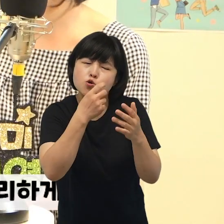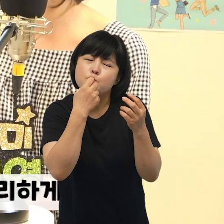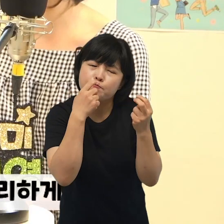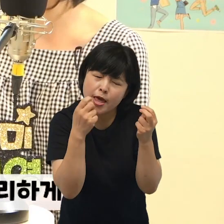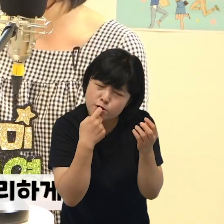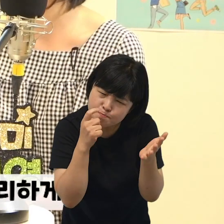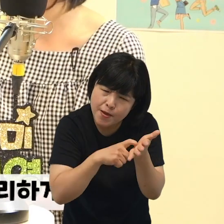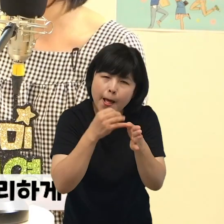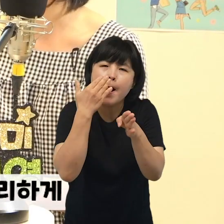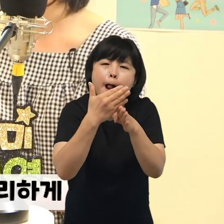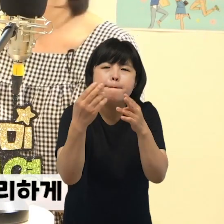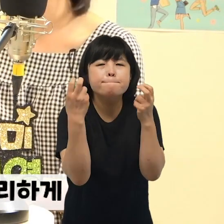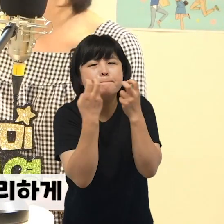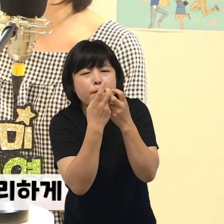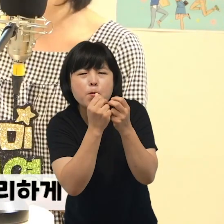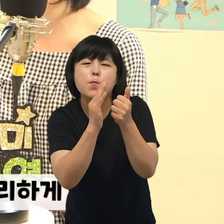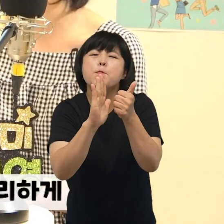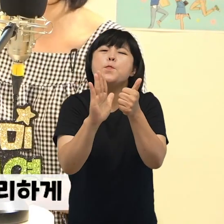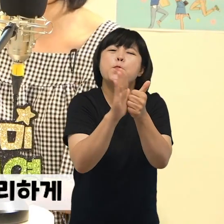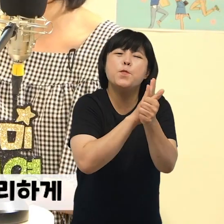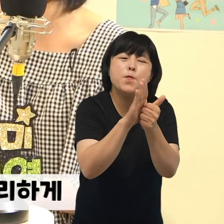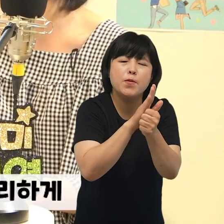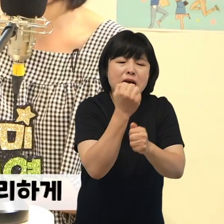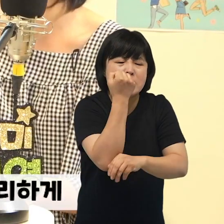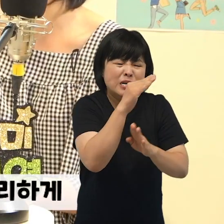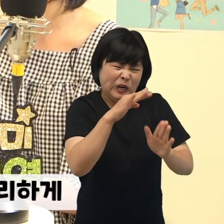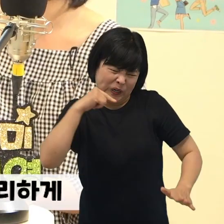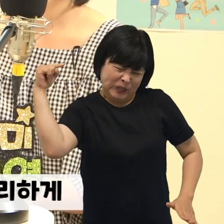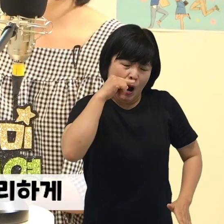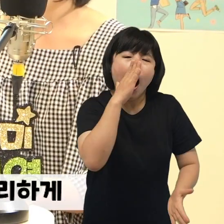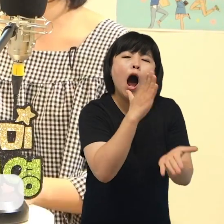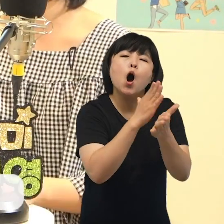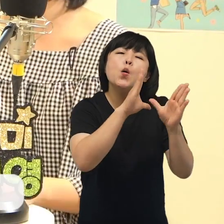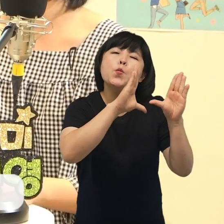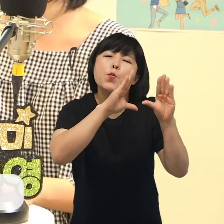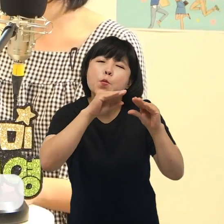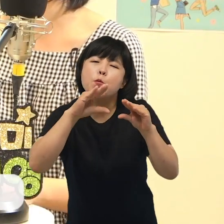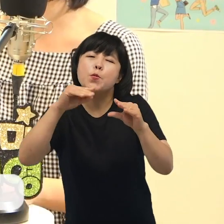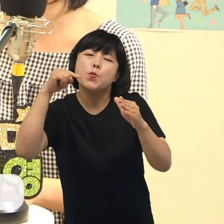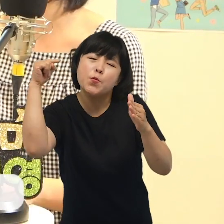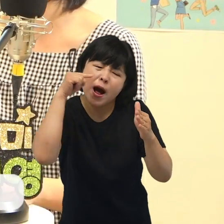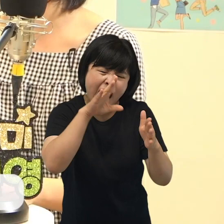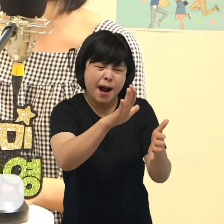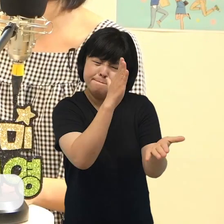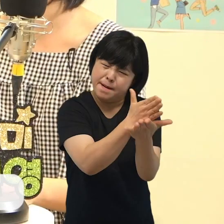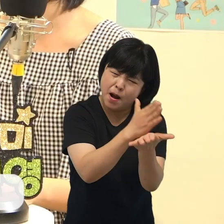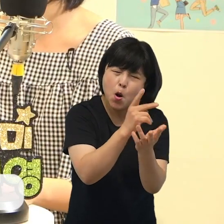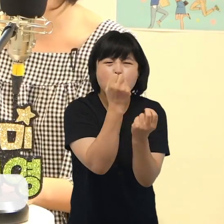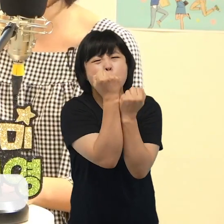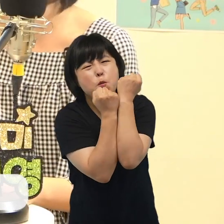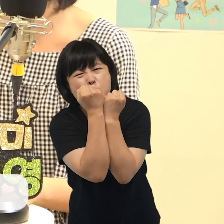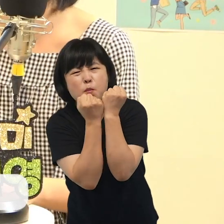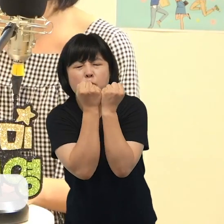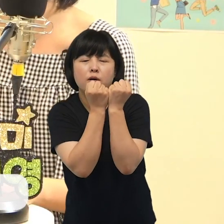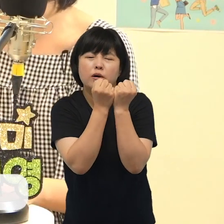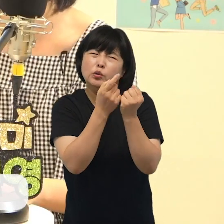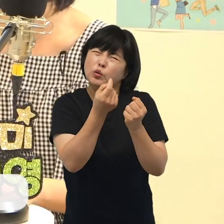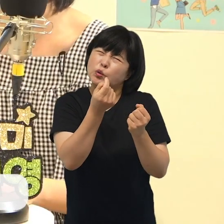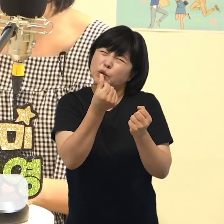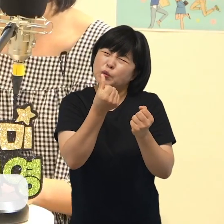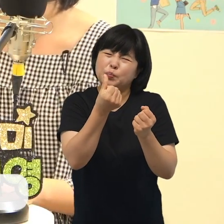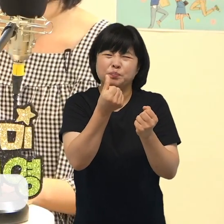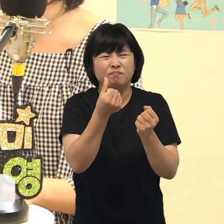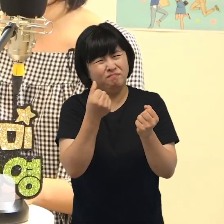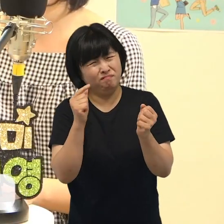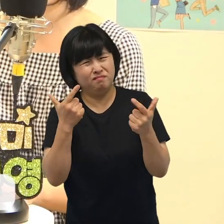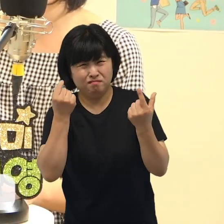때 조금 더 제도적으로 돈을 갚기 쉽게 유리하게 대출 기준을 완화를 시켜주자, 아니면 시켜주지 말아야